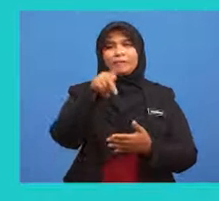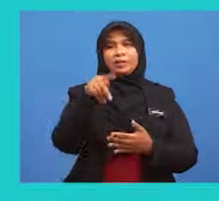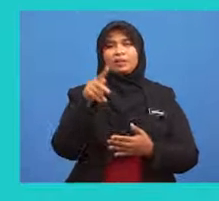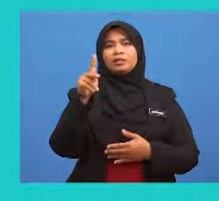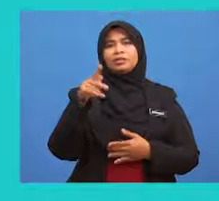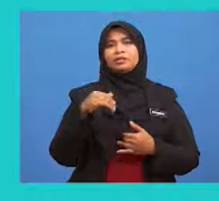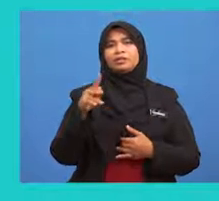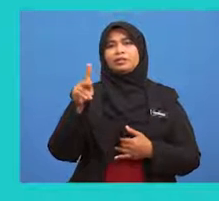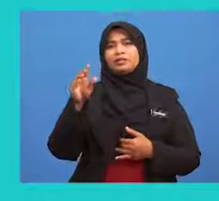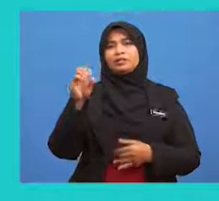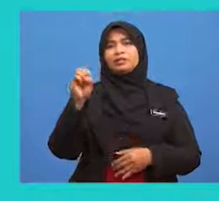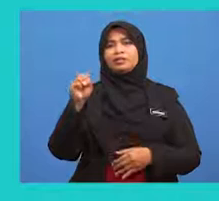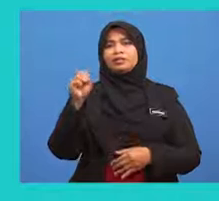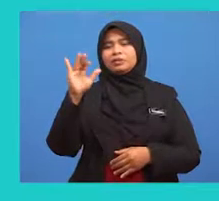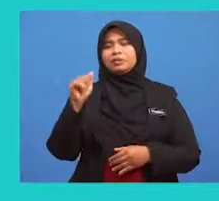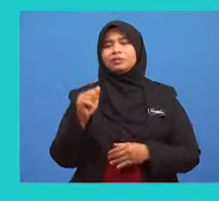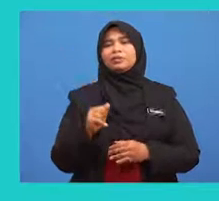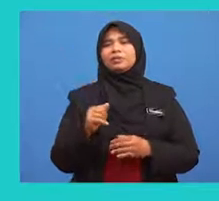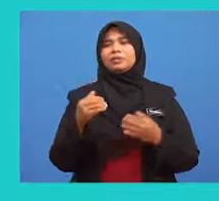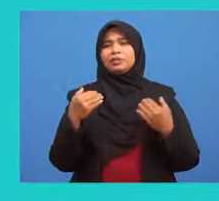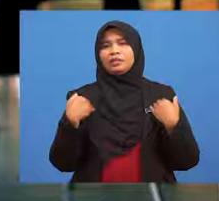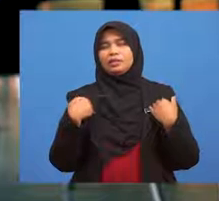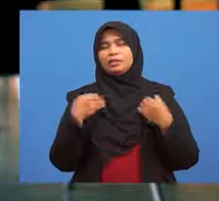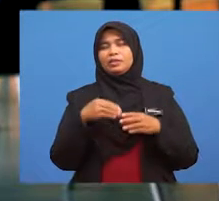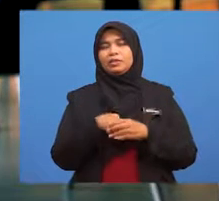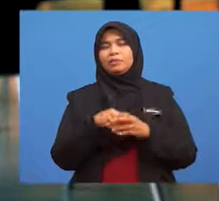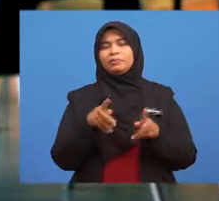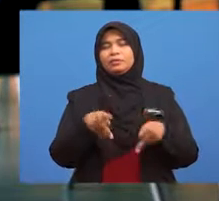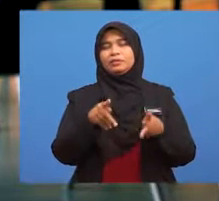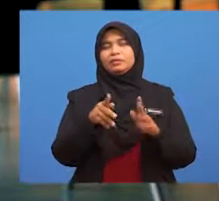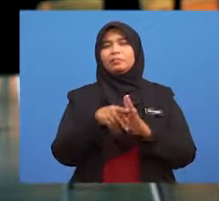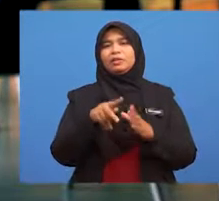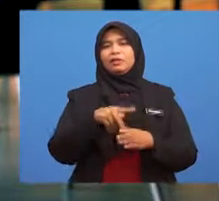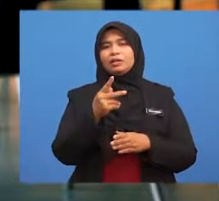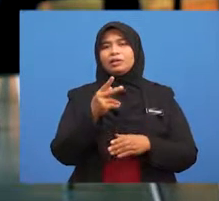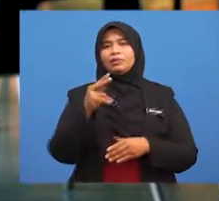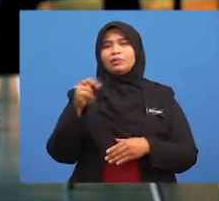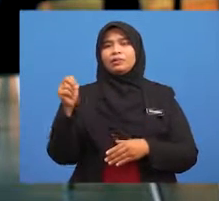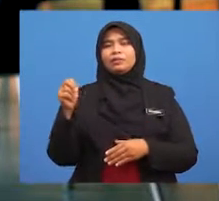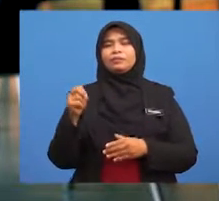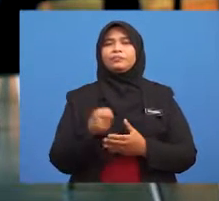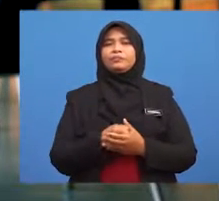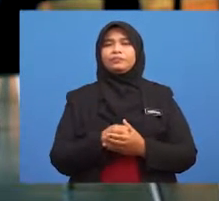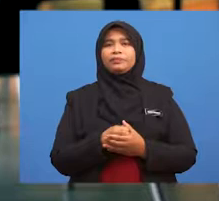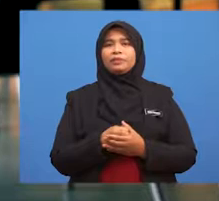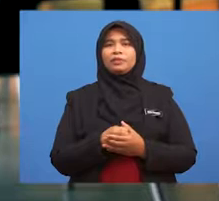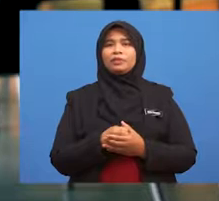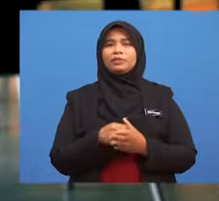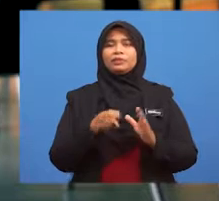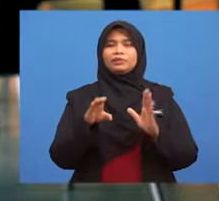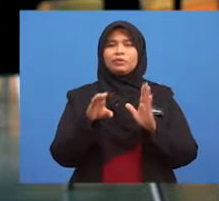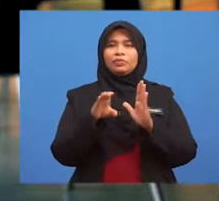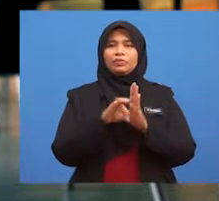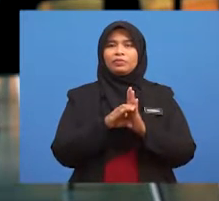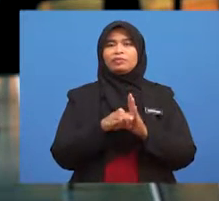yang terlibat dalam proses pengeluaran? Contohnya, apabila seseorang ingin membuat